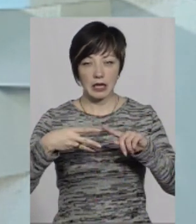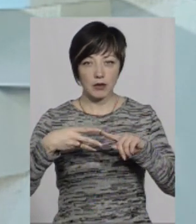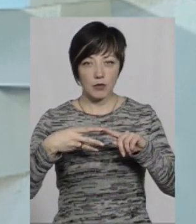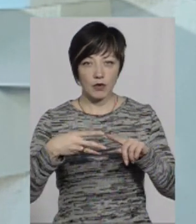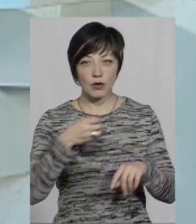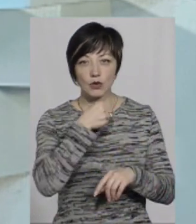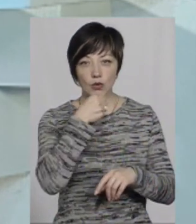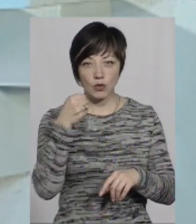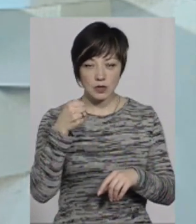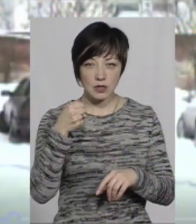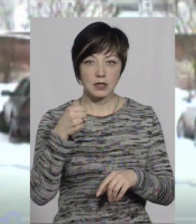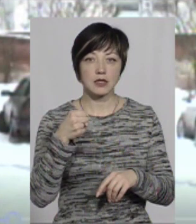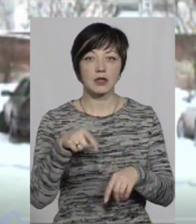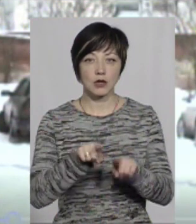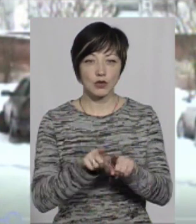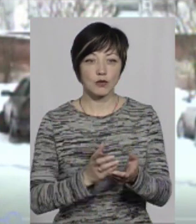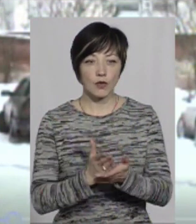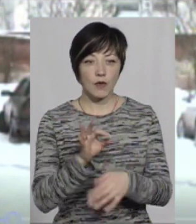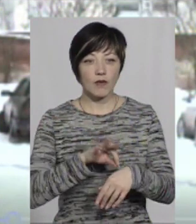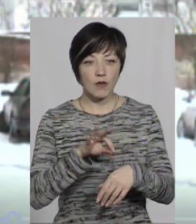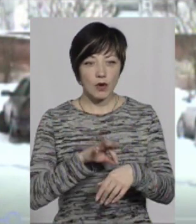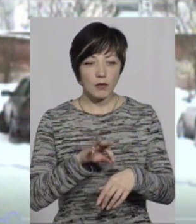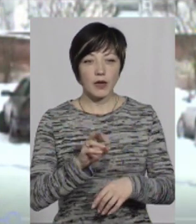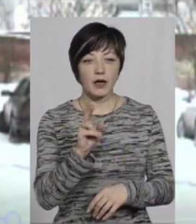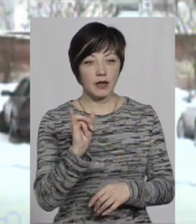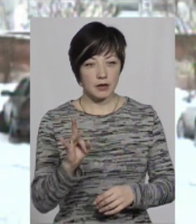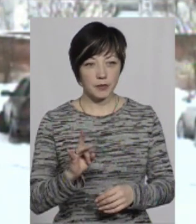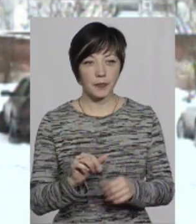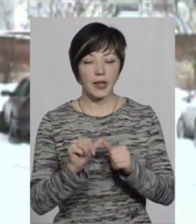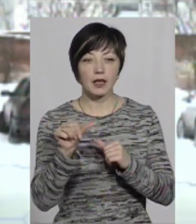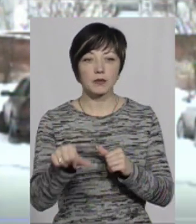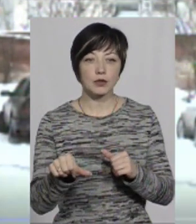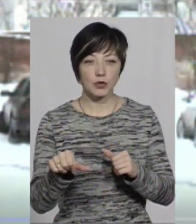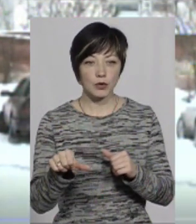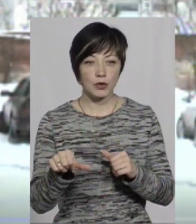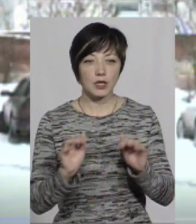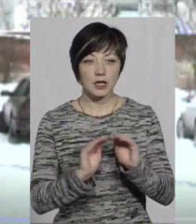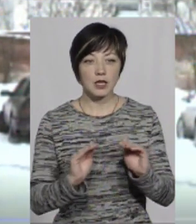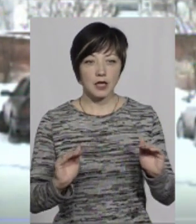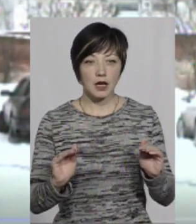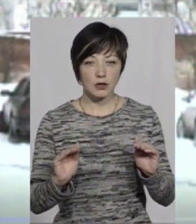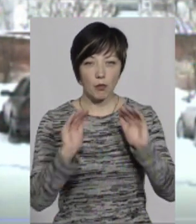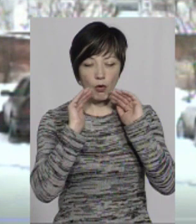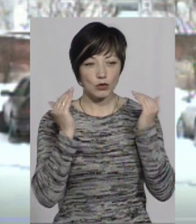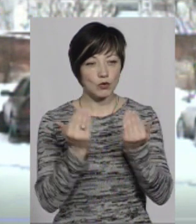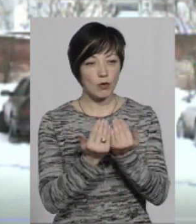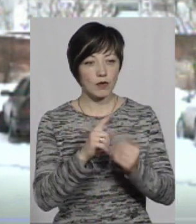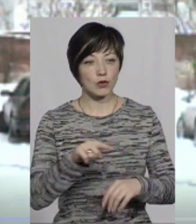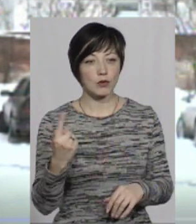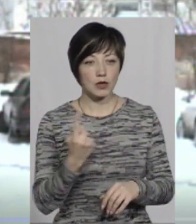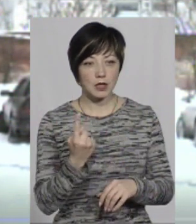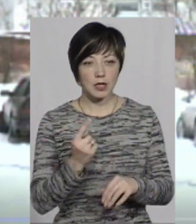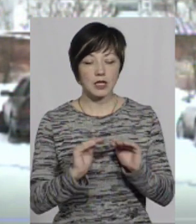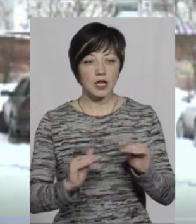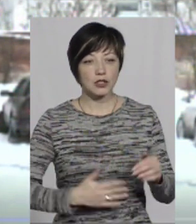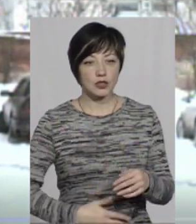доросле менінгітне, яка теж обслуговує хворих з діагнозом кір. Крім того, дитяче боксоване номер один,